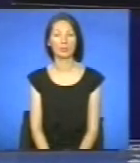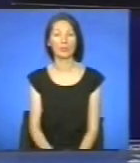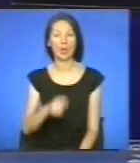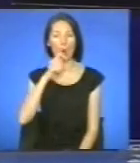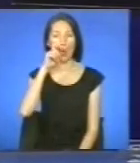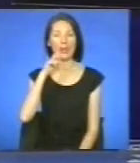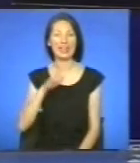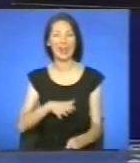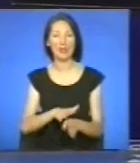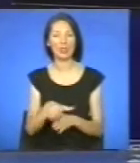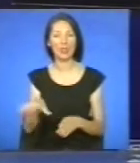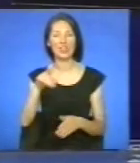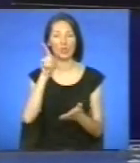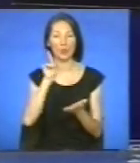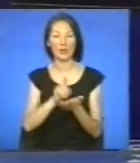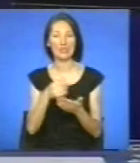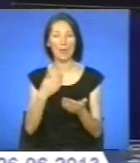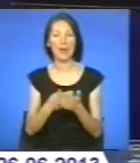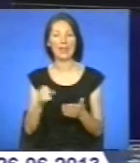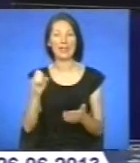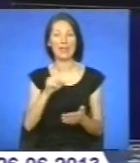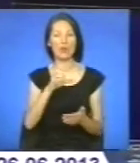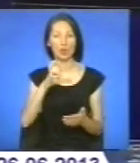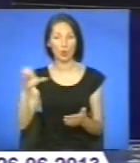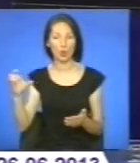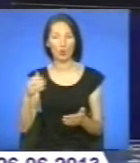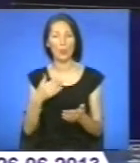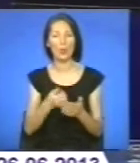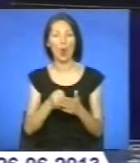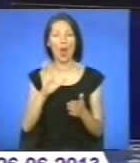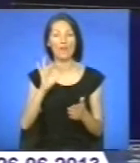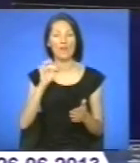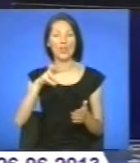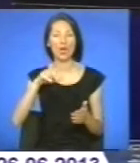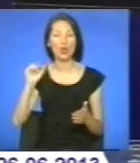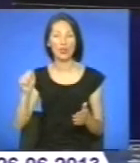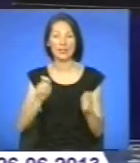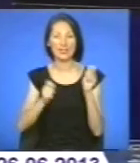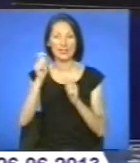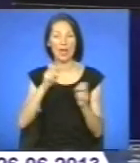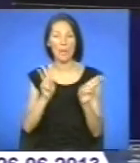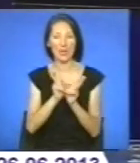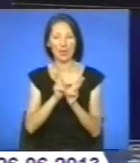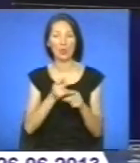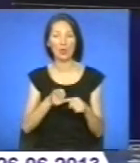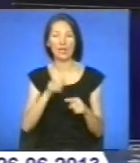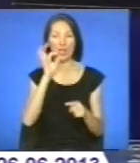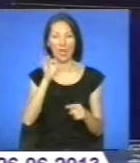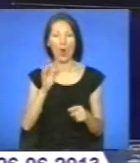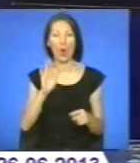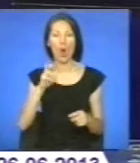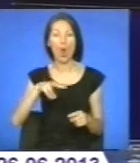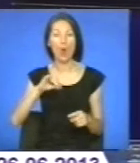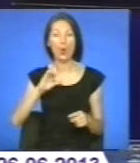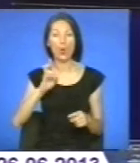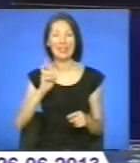Україна виконає усі зобов'язання перед Євросоюзом до Вільнюського саміту. Про це заявив у Люксембурзі прем'єр Микола Азаров.